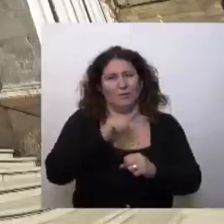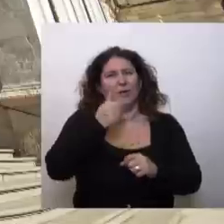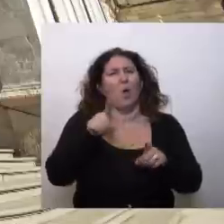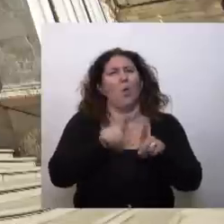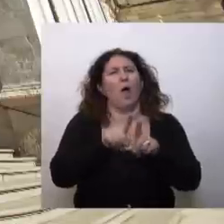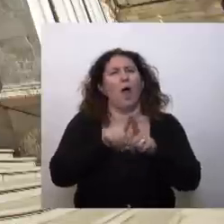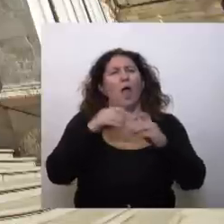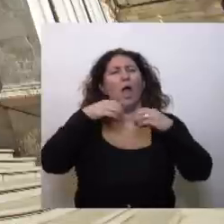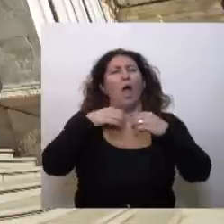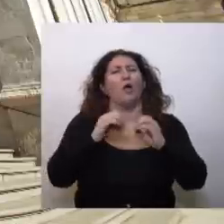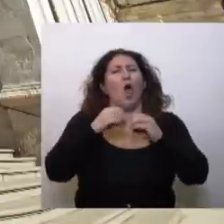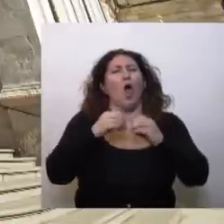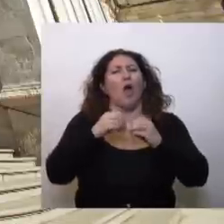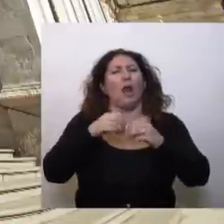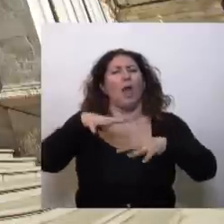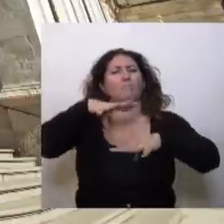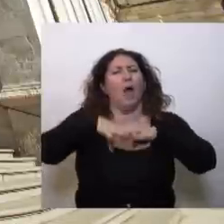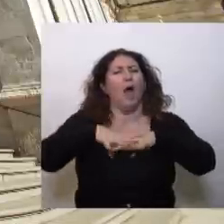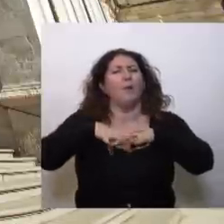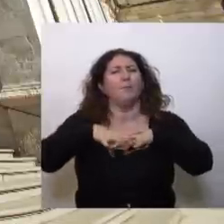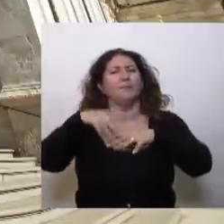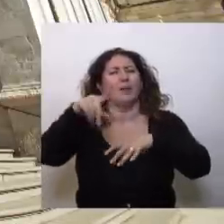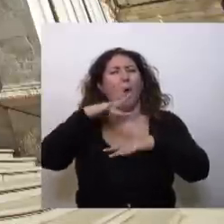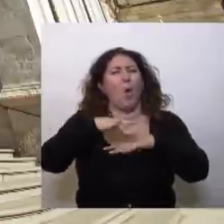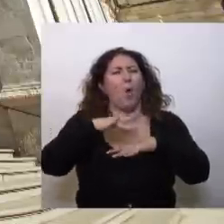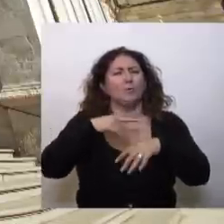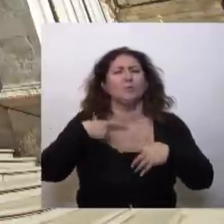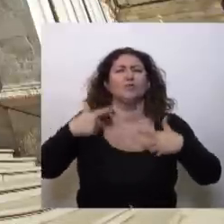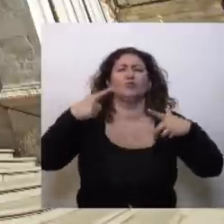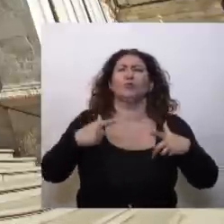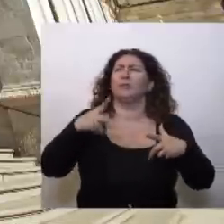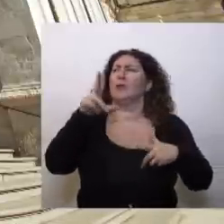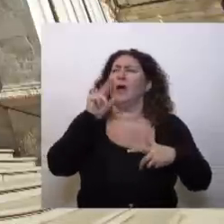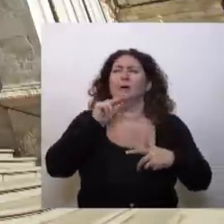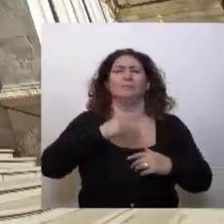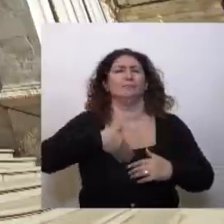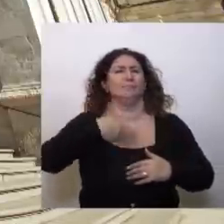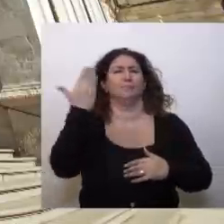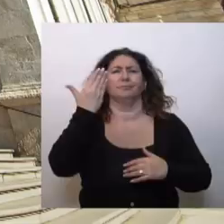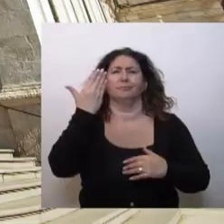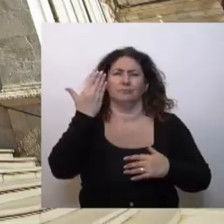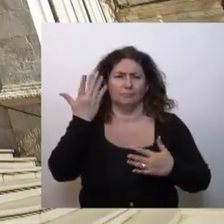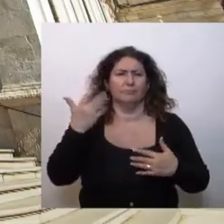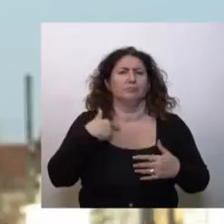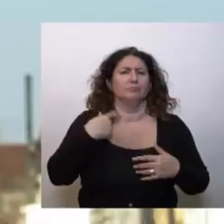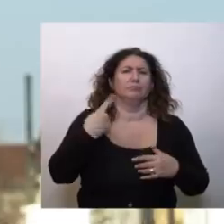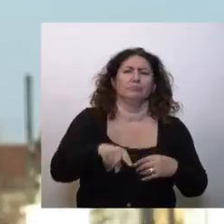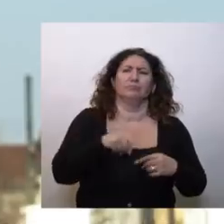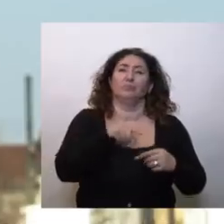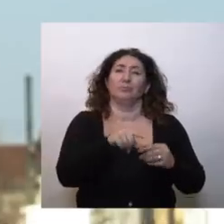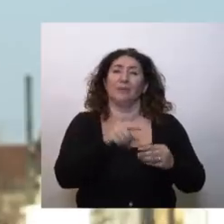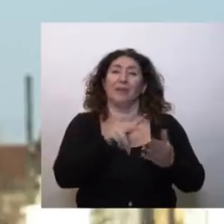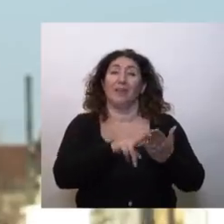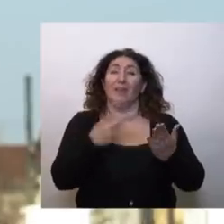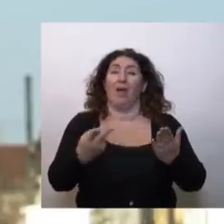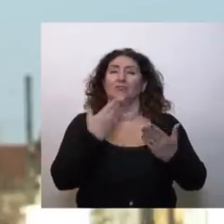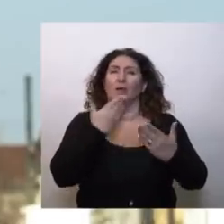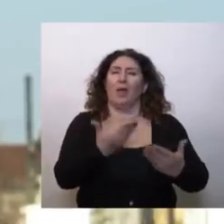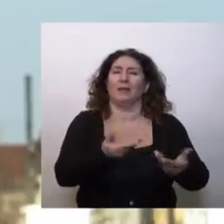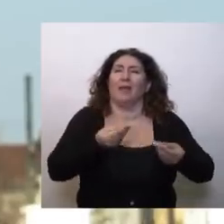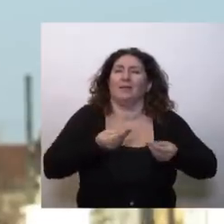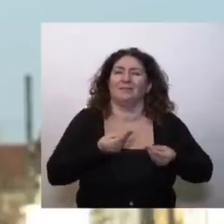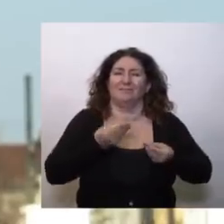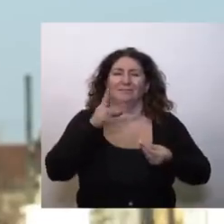Maps. Ti trovi in una città che non conosci e attraverso questo strumento puoi conoscerla. Questo